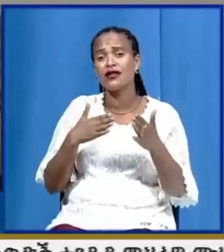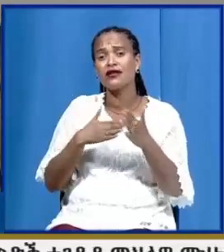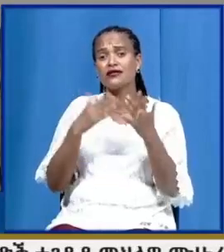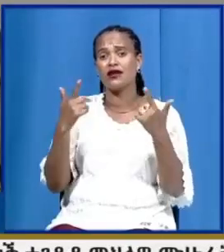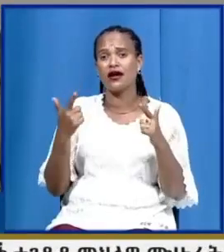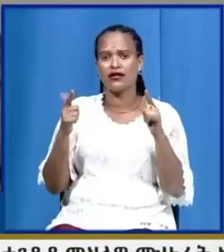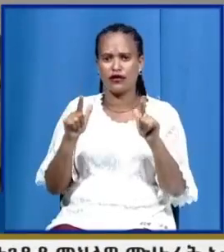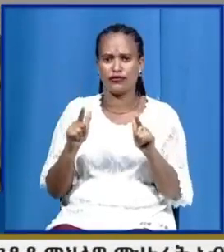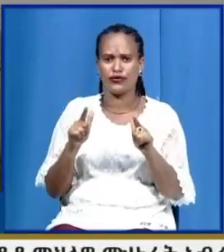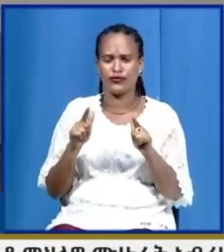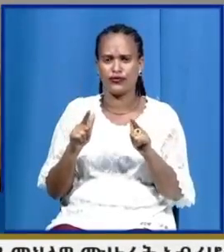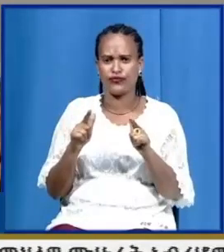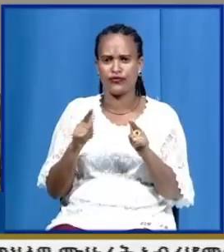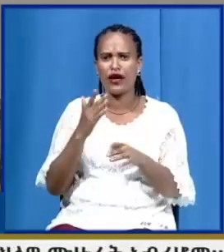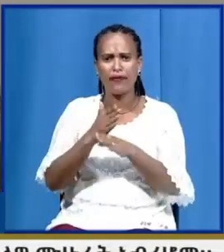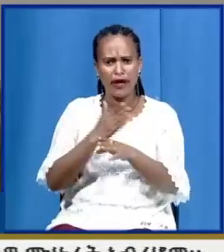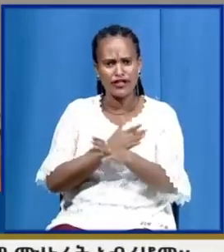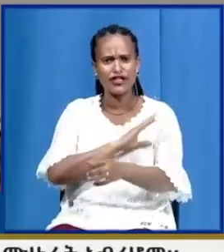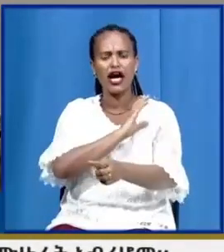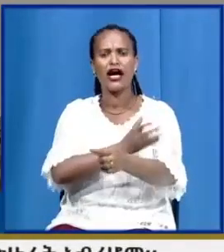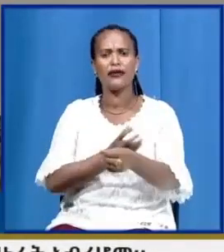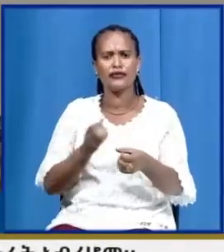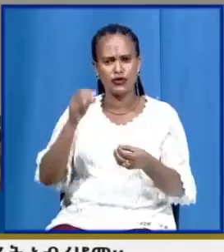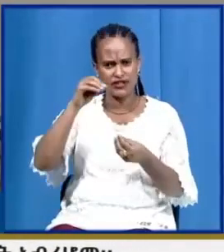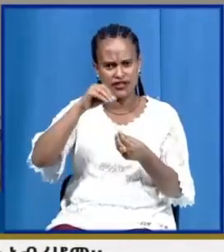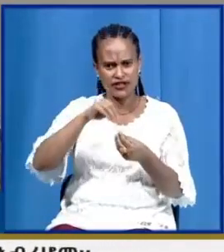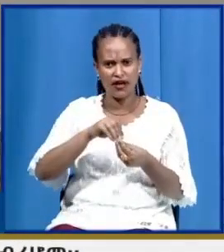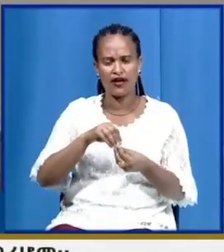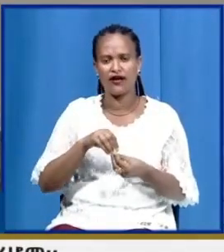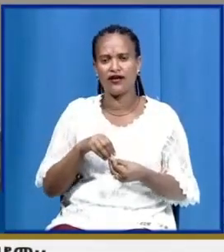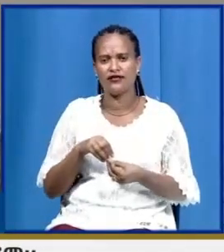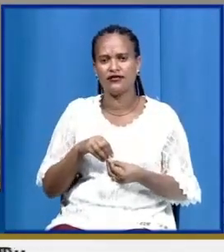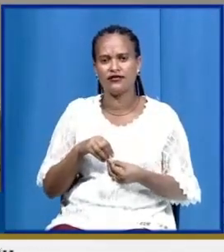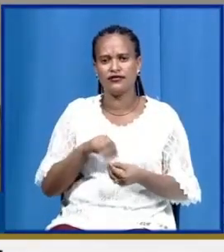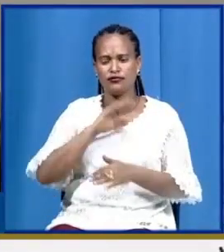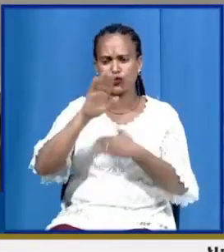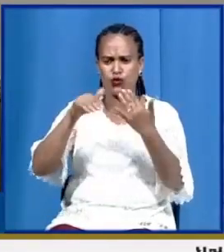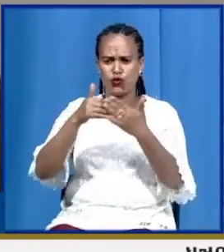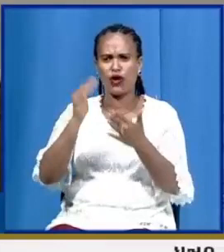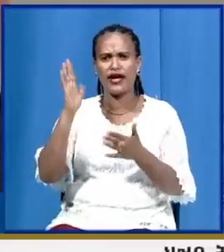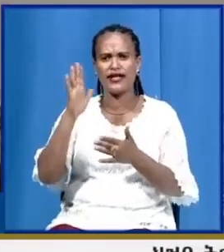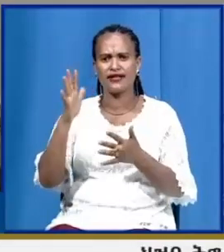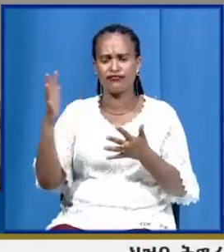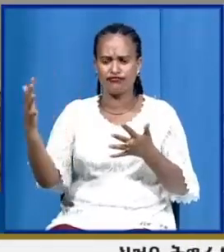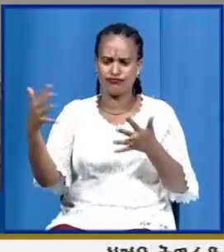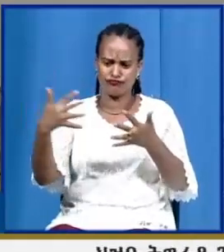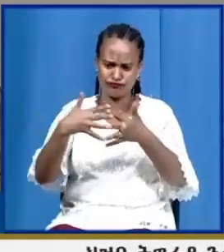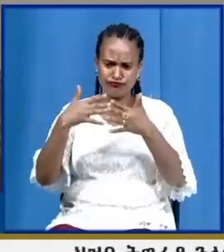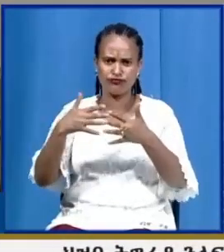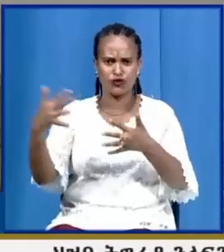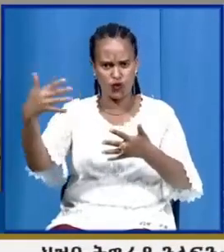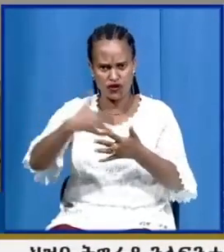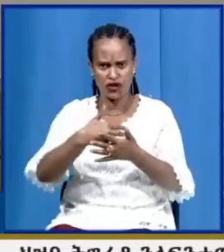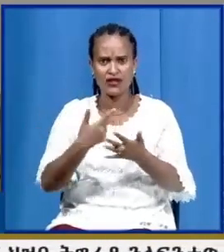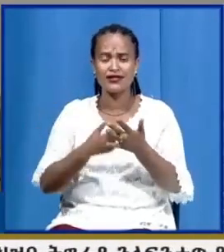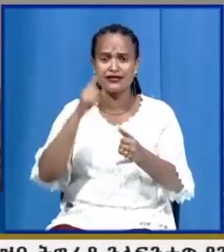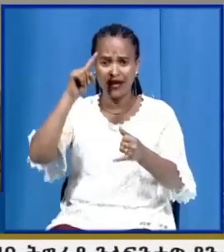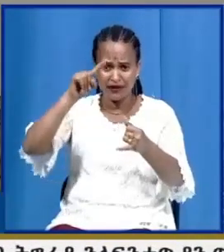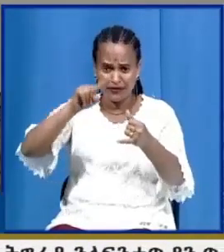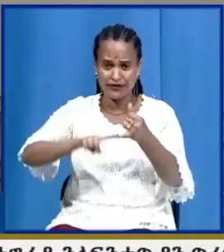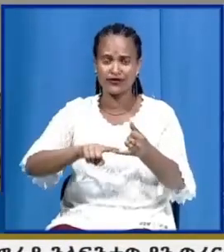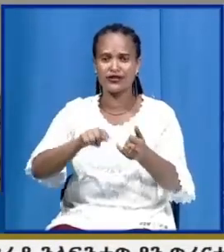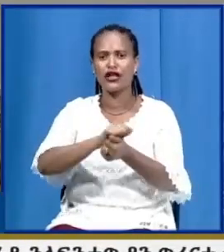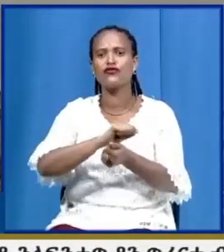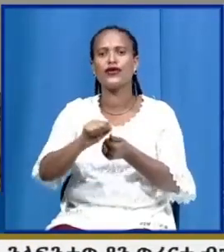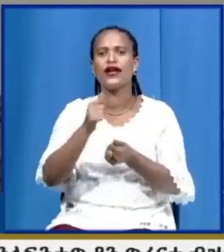ዝገጠሞ ኣማሓሽና ዓቕሚ ወሲኽና ኩሉ ዓይነት ጋዕ ገልጠም ወሳሲኽና እዚ ህዝቢ እዚ ንሓንሳብ ንሓዋን